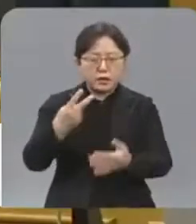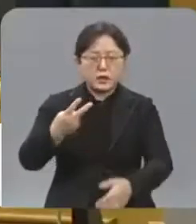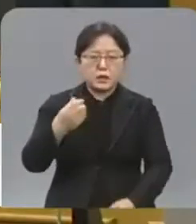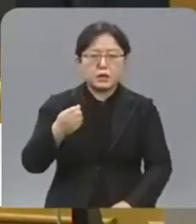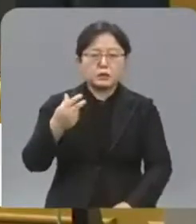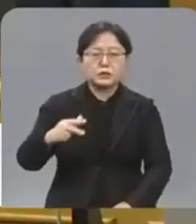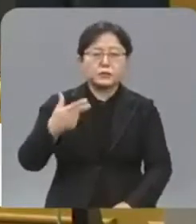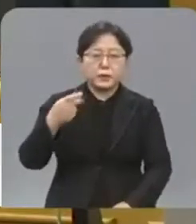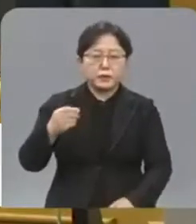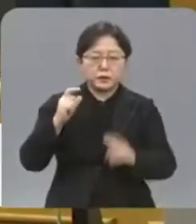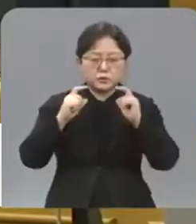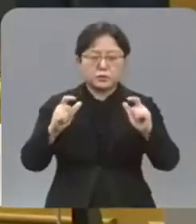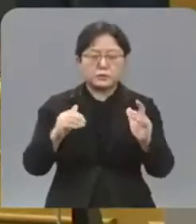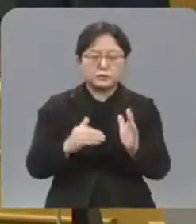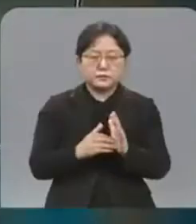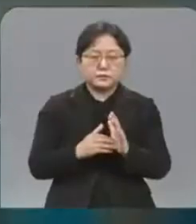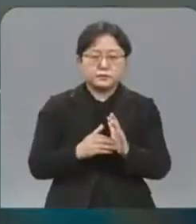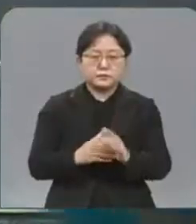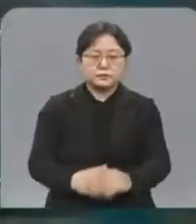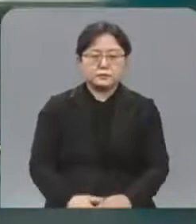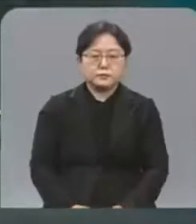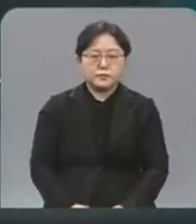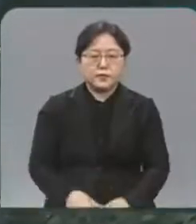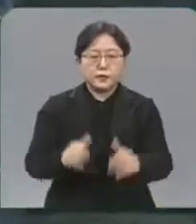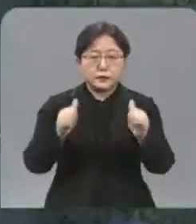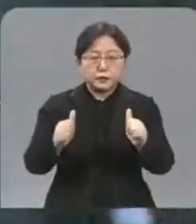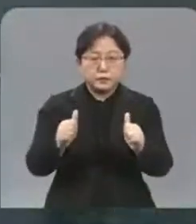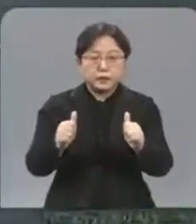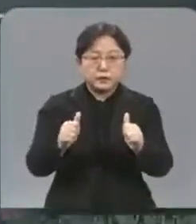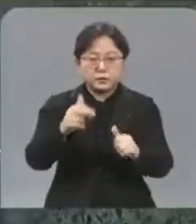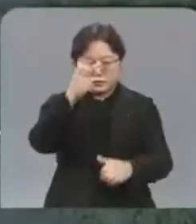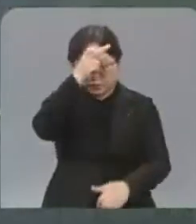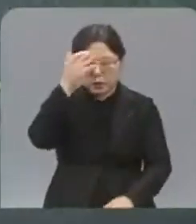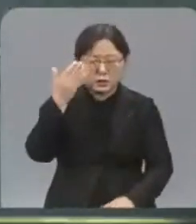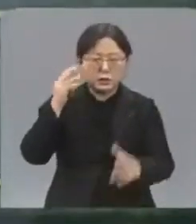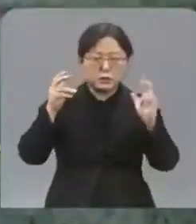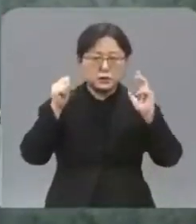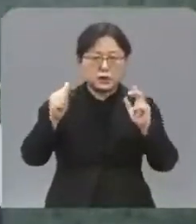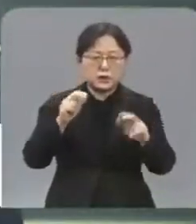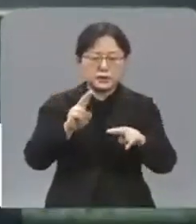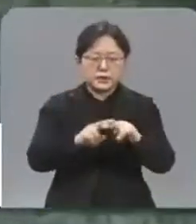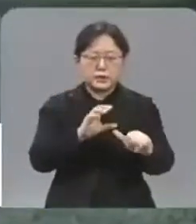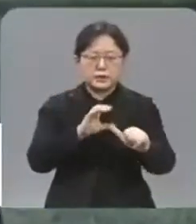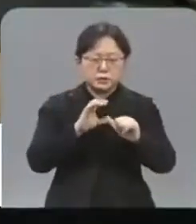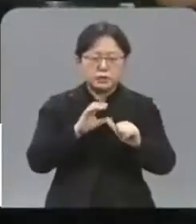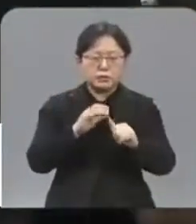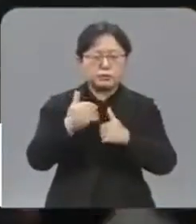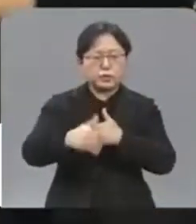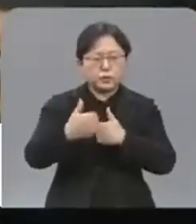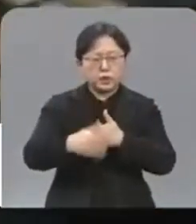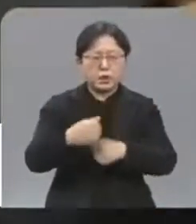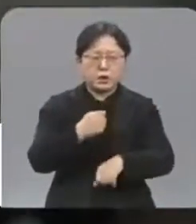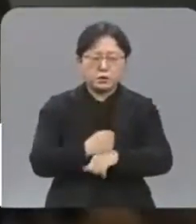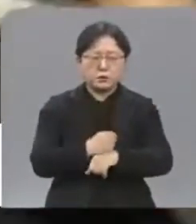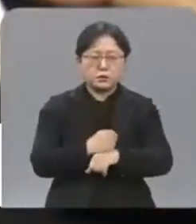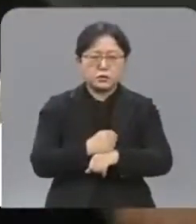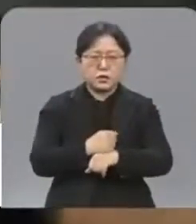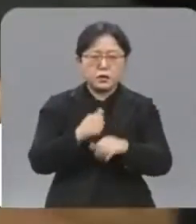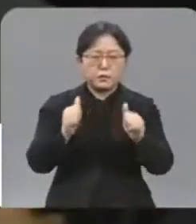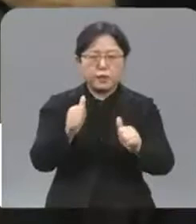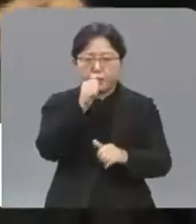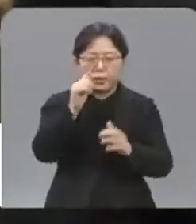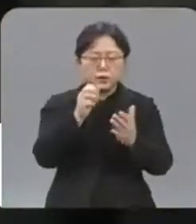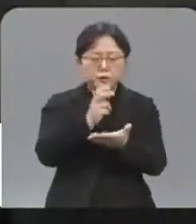2억 700여만 원을 선고했습니다. 재판부는 최 전 사장이 직위를 이용해 청탁 행위를 하고 변호사법